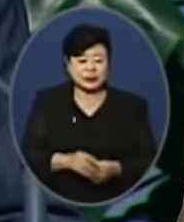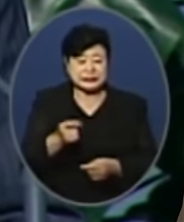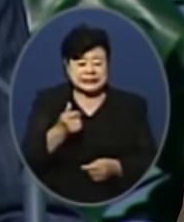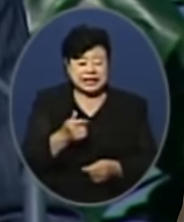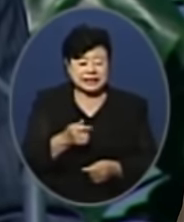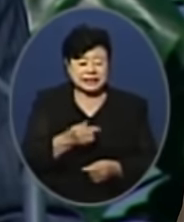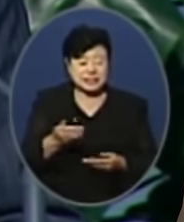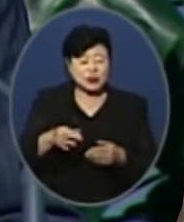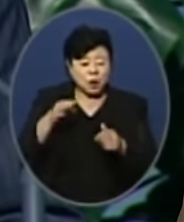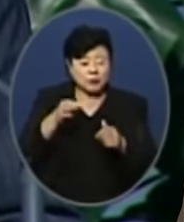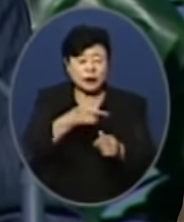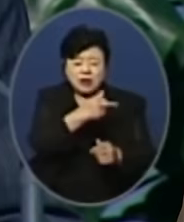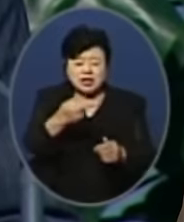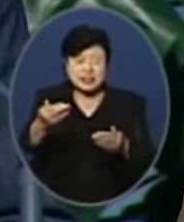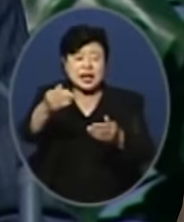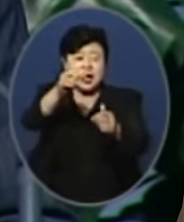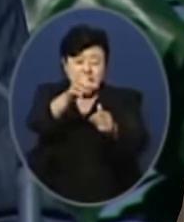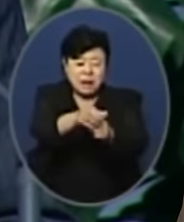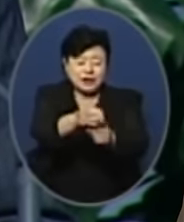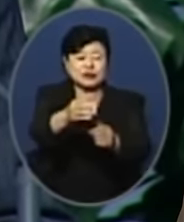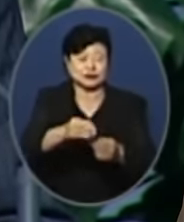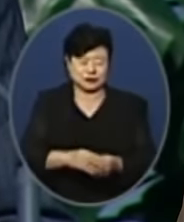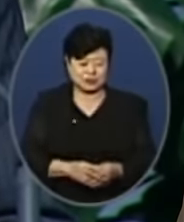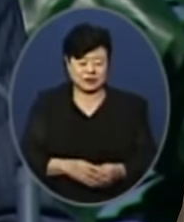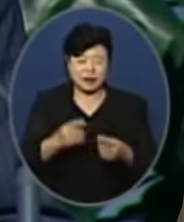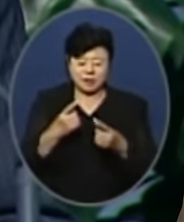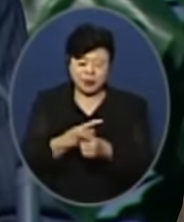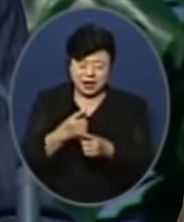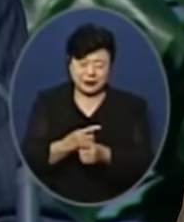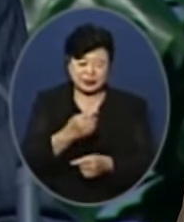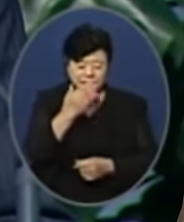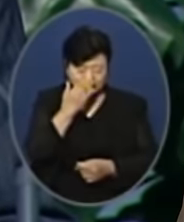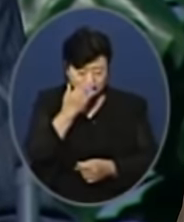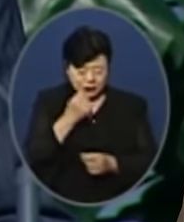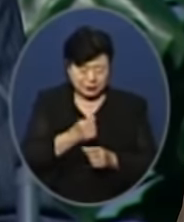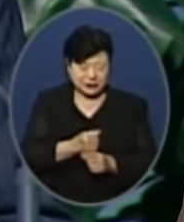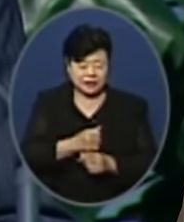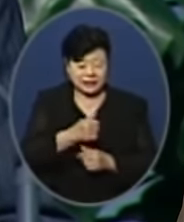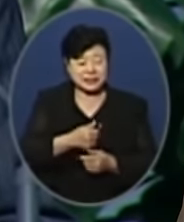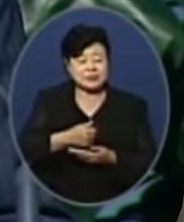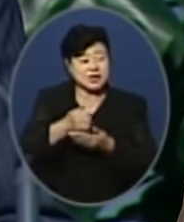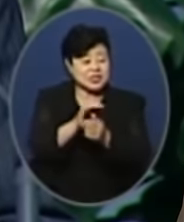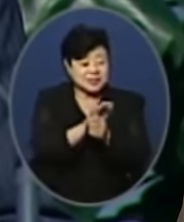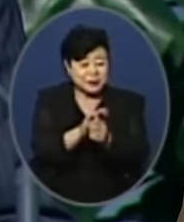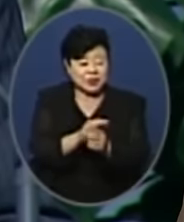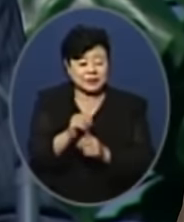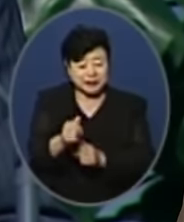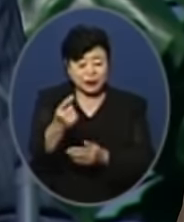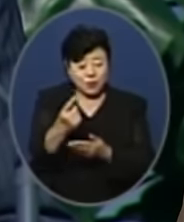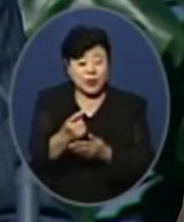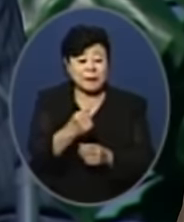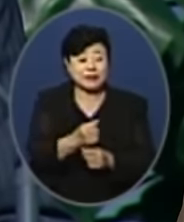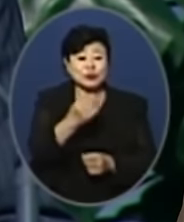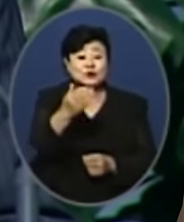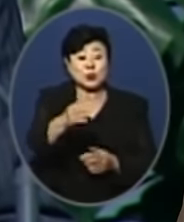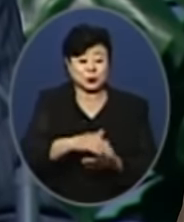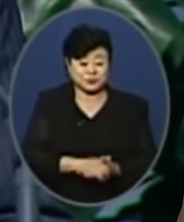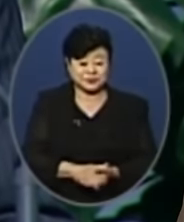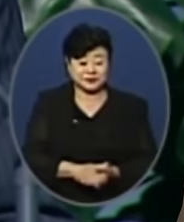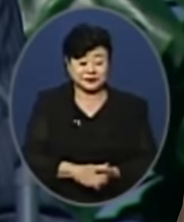일로부터 시작해서 큰 일까지 자꾸 깨뜨리려고 하는 것은 하나님을 섬기고 하나님을 따라오게 만들려고 그렇게 하는